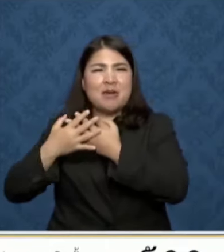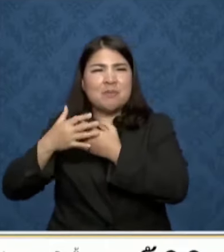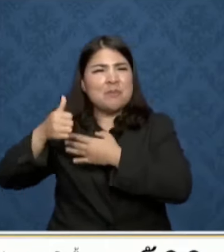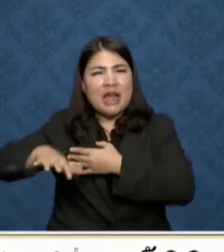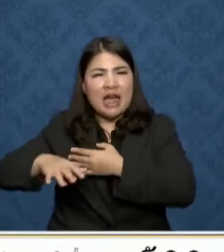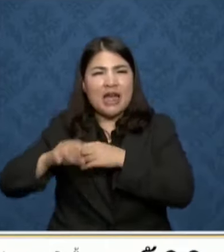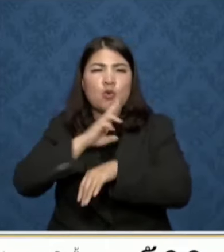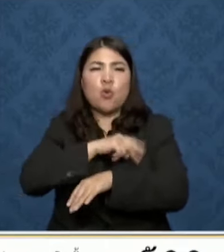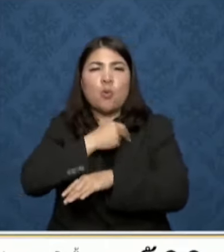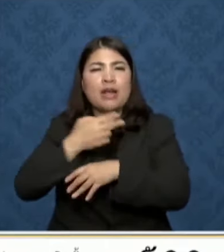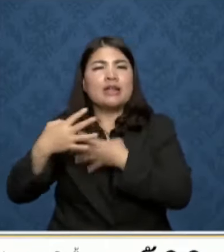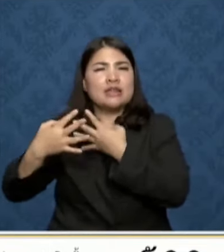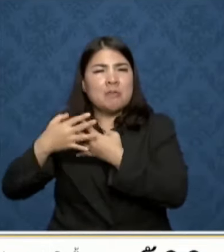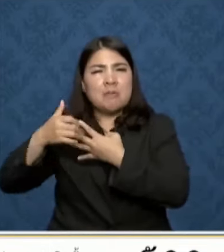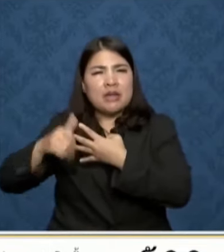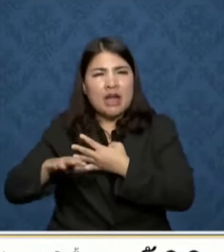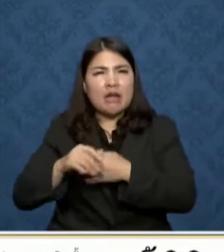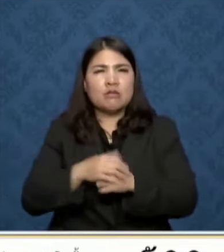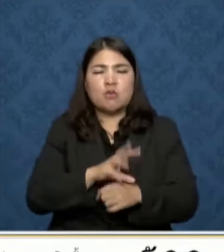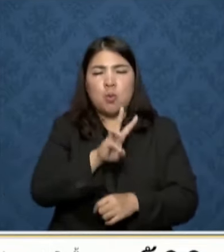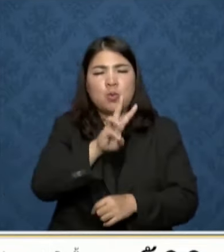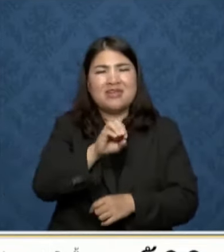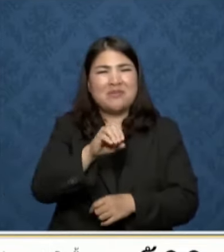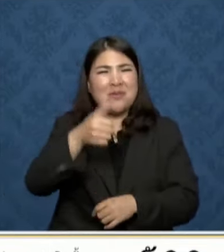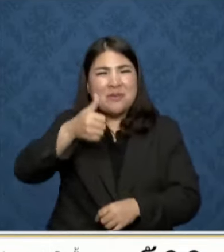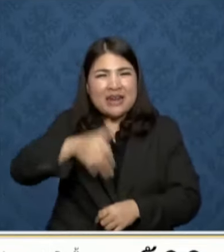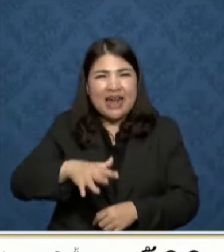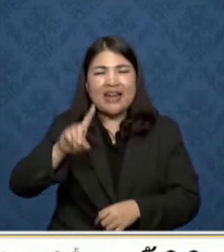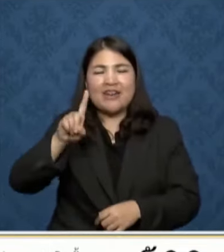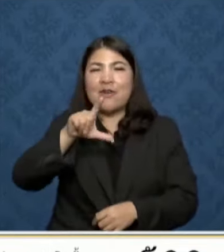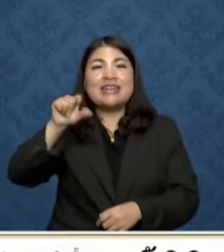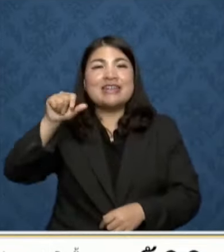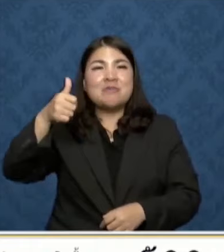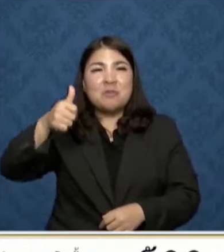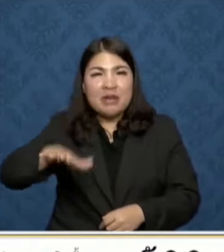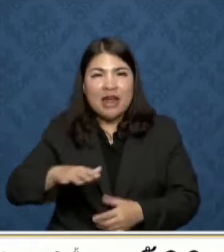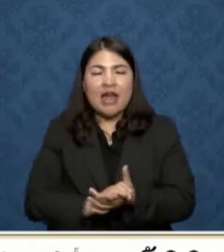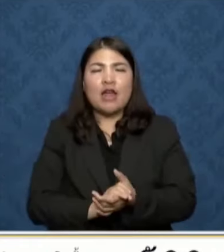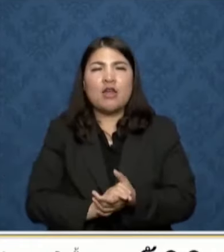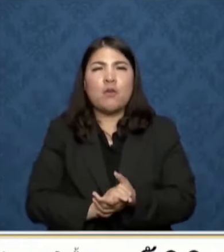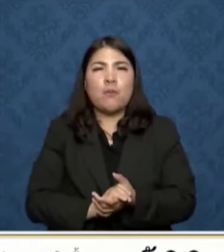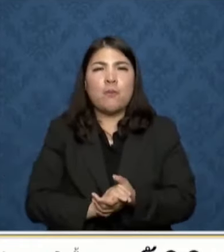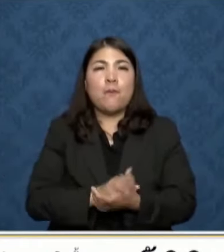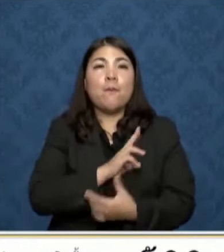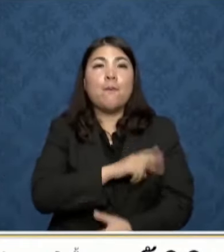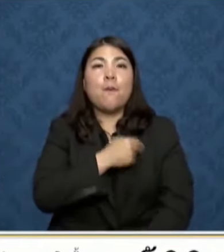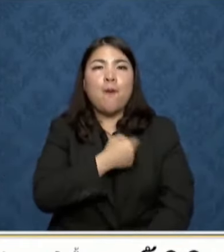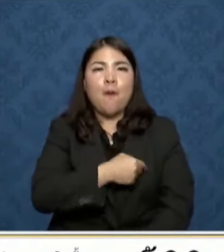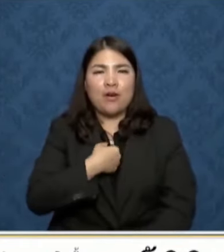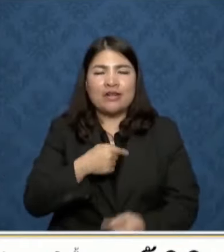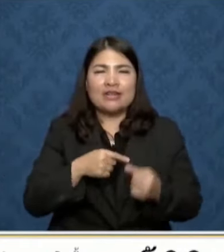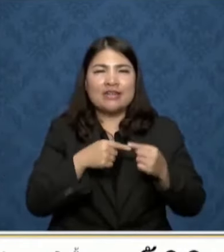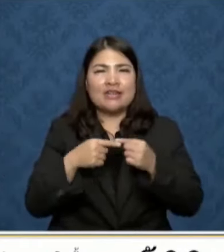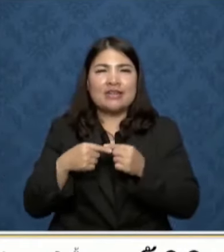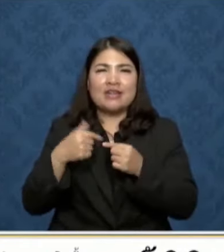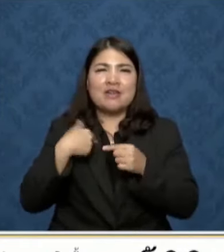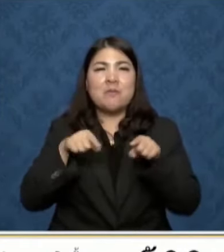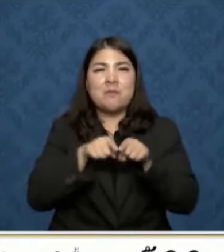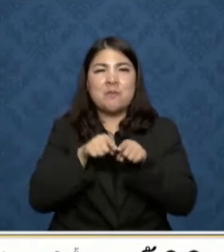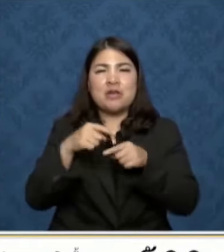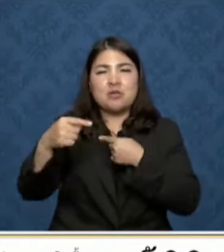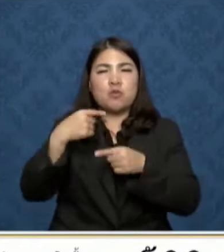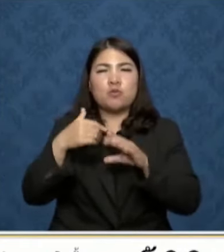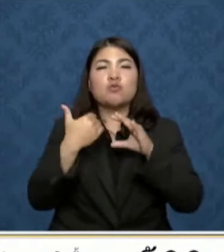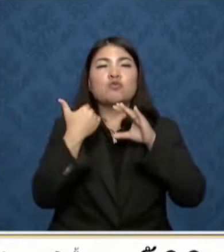เข recomันยกเข as aเป็อศกอร์